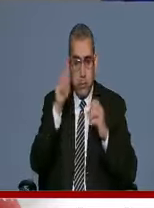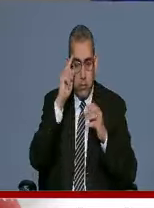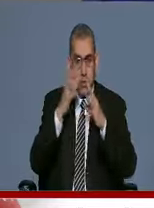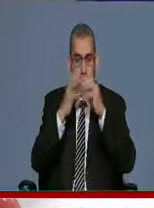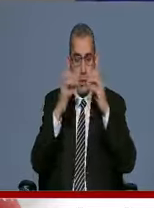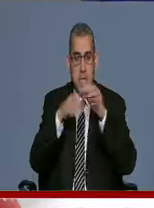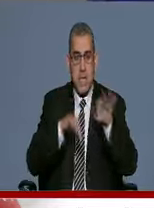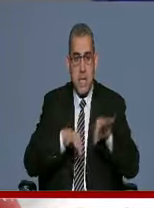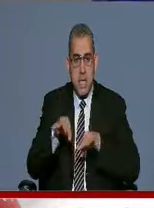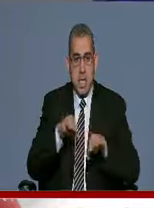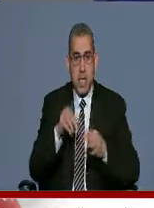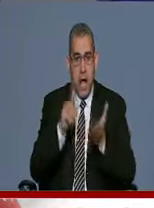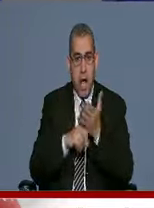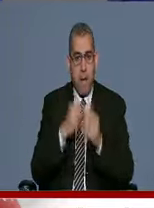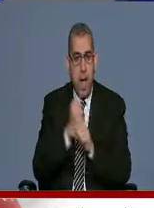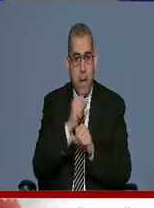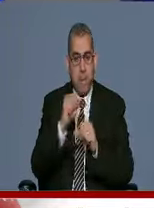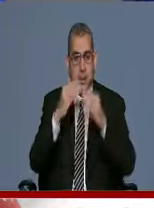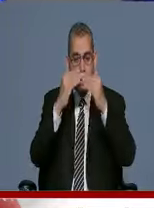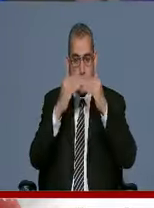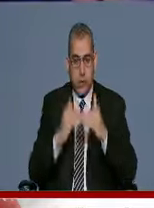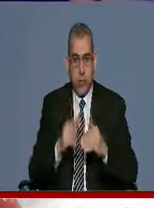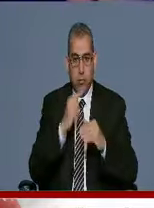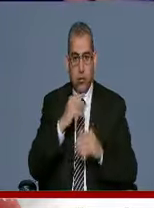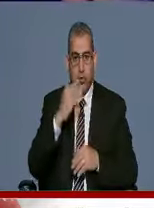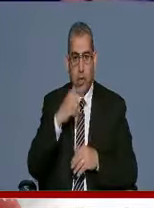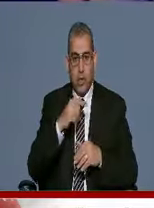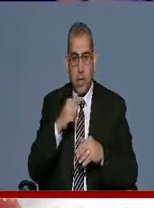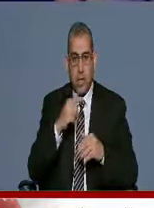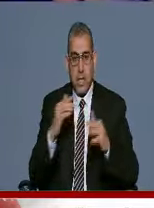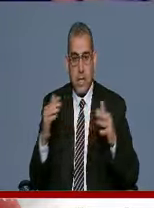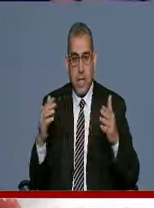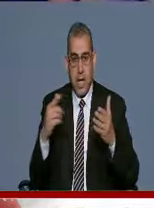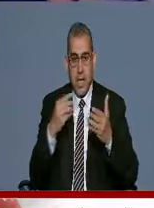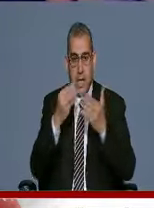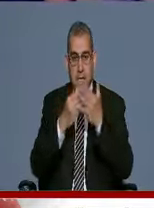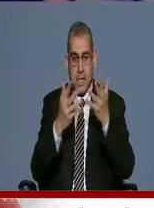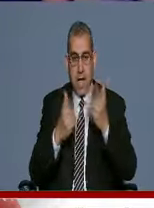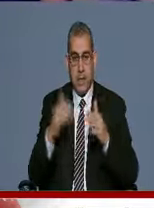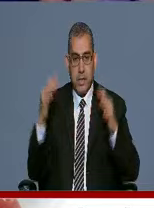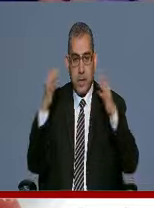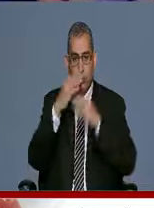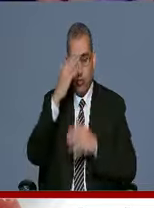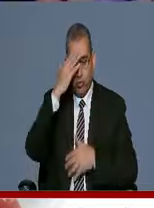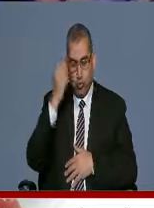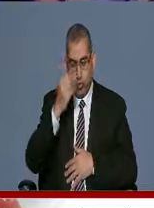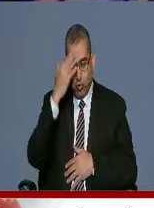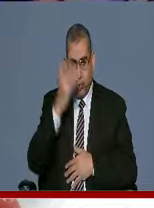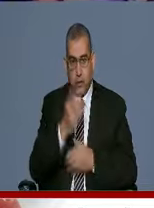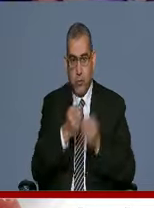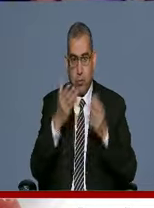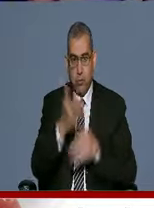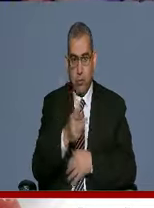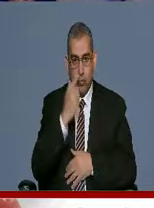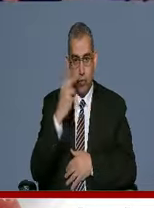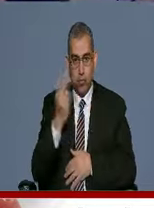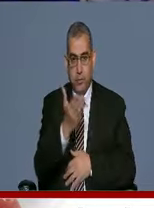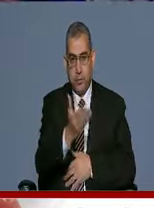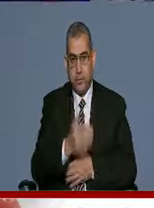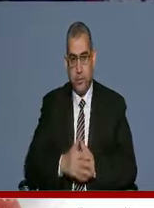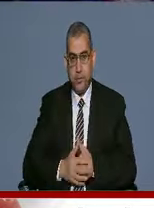السياسات الاستخدام والتنفيذ للحوسبة السحابية. يعني تحت أمر سيادتك وسيادتك تتفقد الخدمات الموجودة